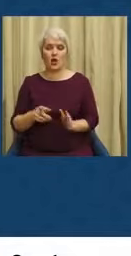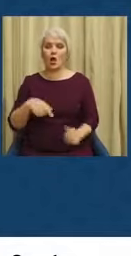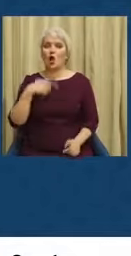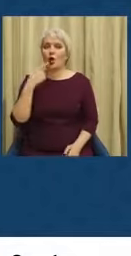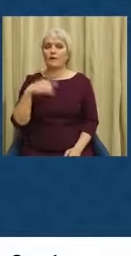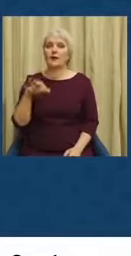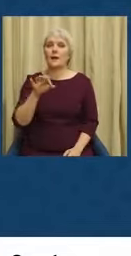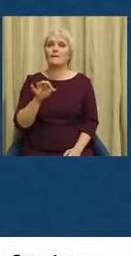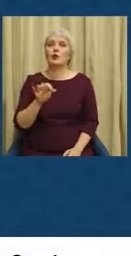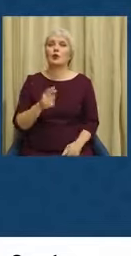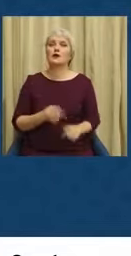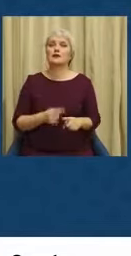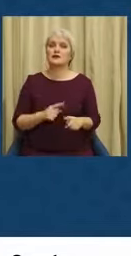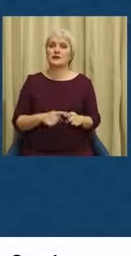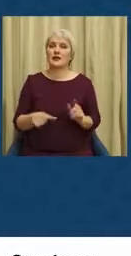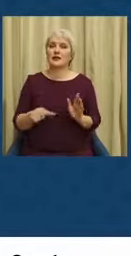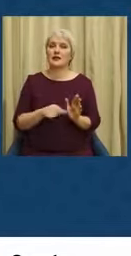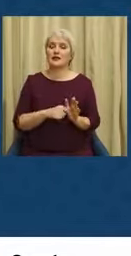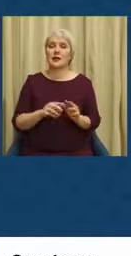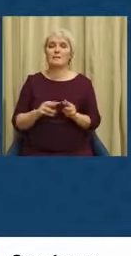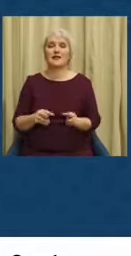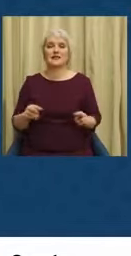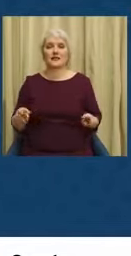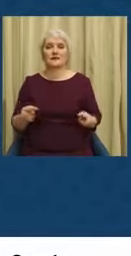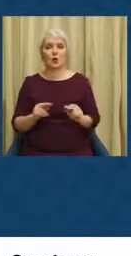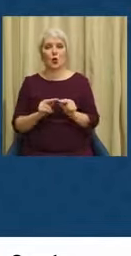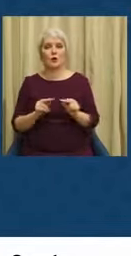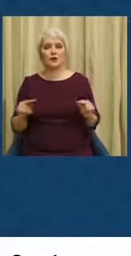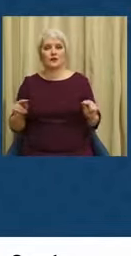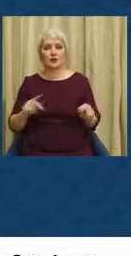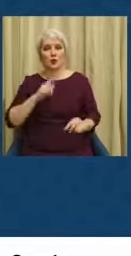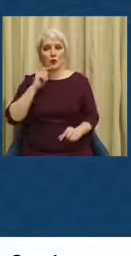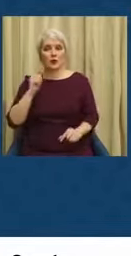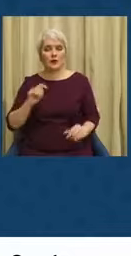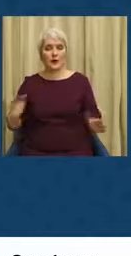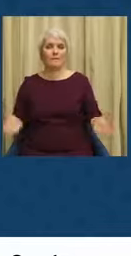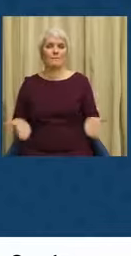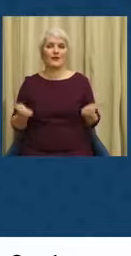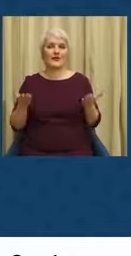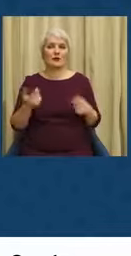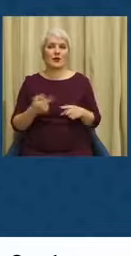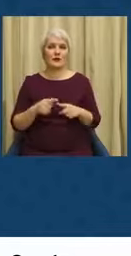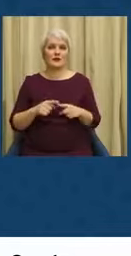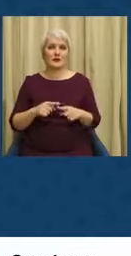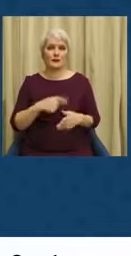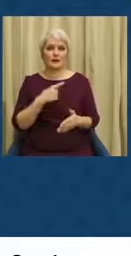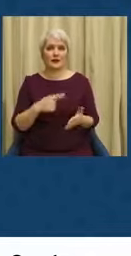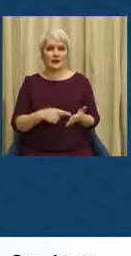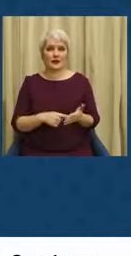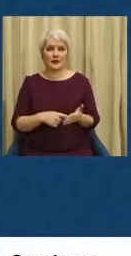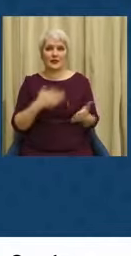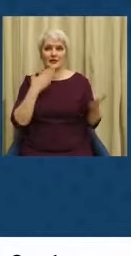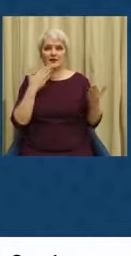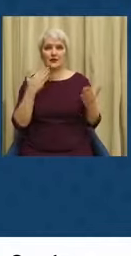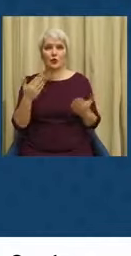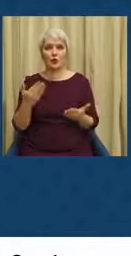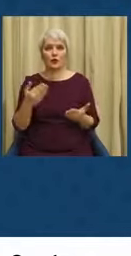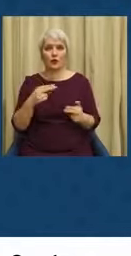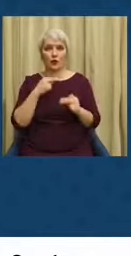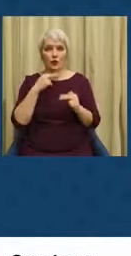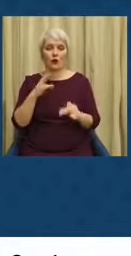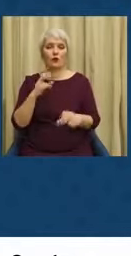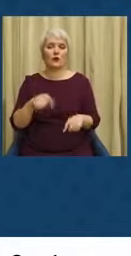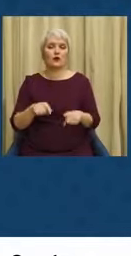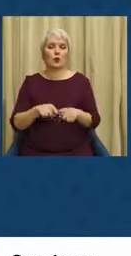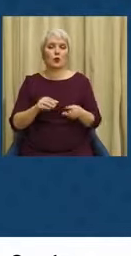говорили про це з Міністерством освіти України, піднімали це питання, звертали увагу на